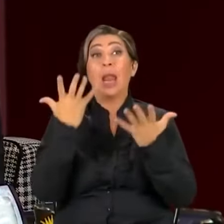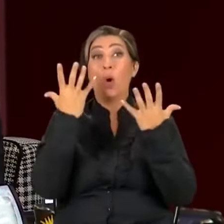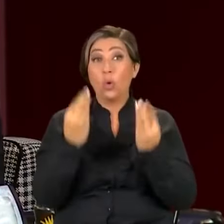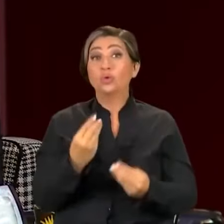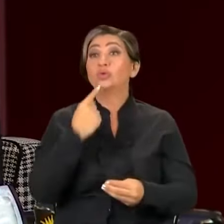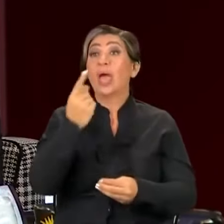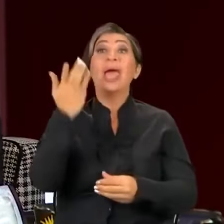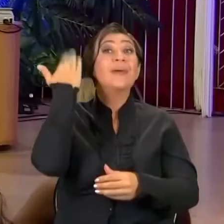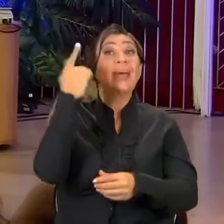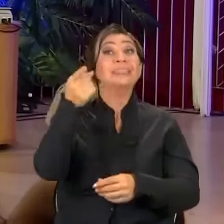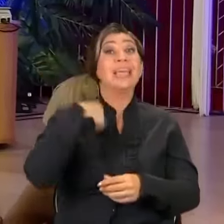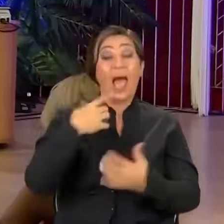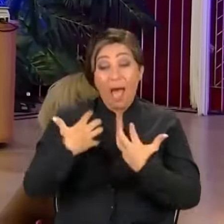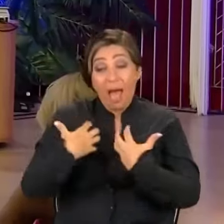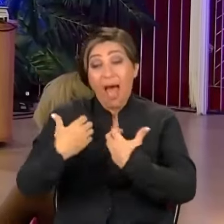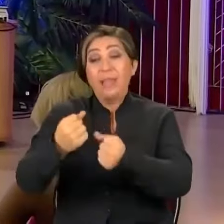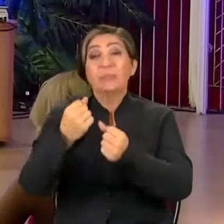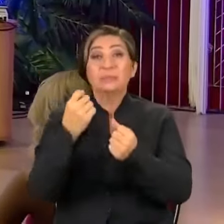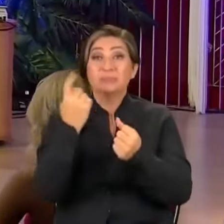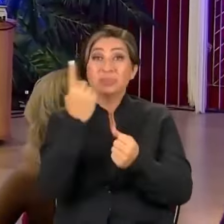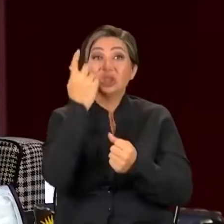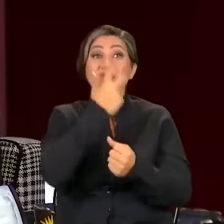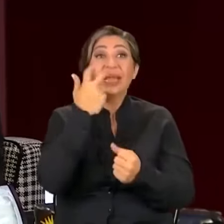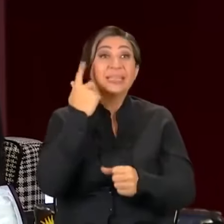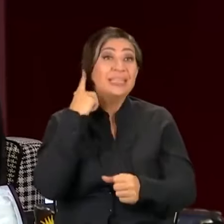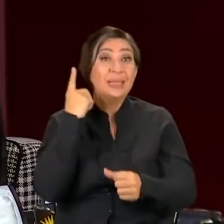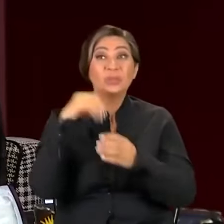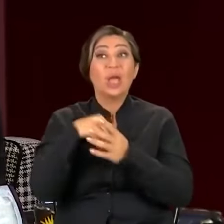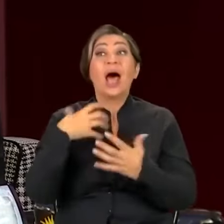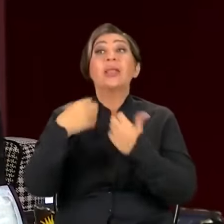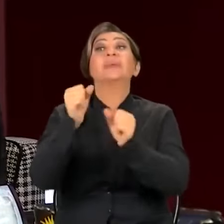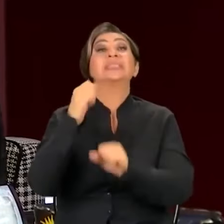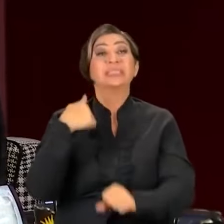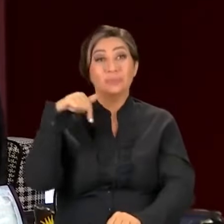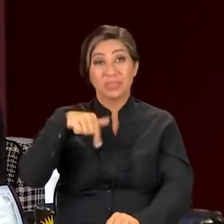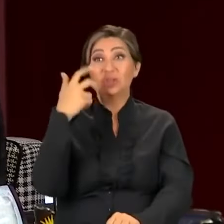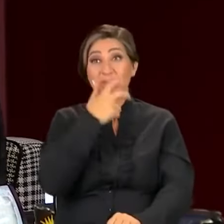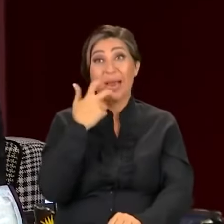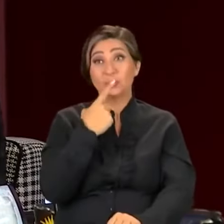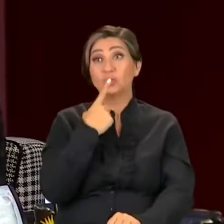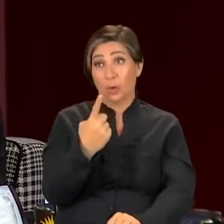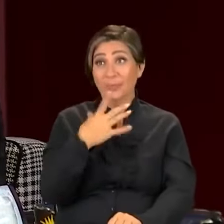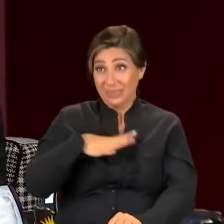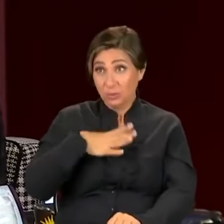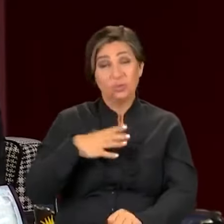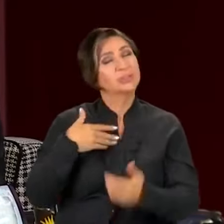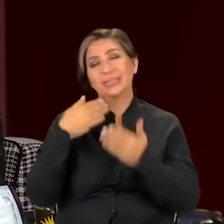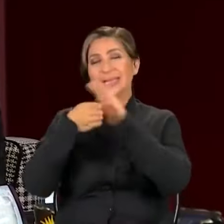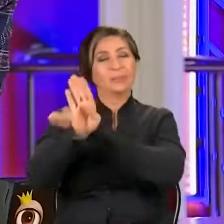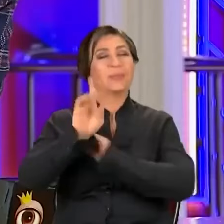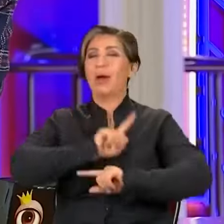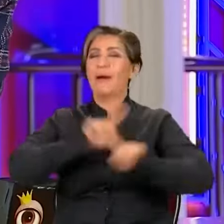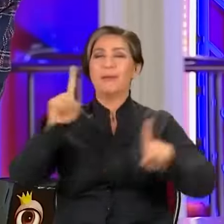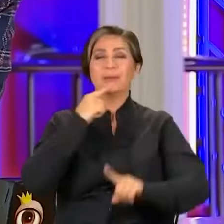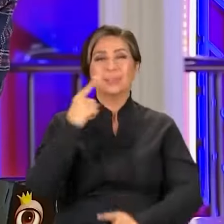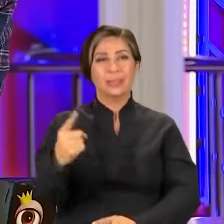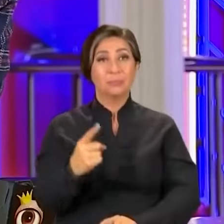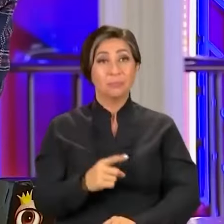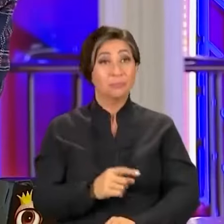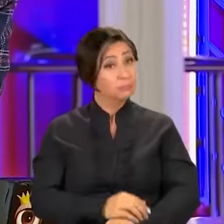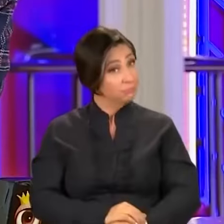beni zamanında herhangi bir şarkıcıyı dinlemek için içeriye almadınız, şimdi bana şarkımı söyletmek istiyorsunuz diye çok güzel reddettim.